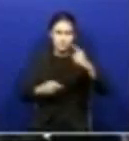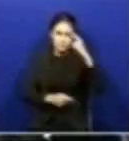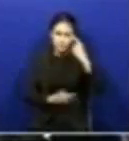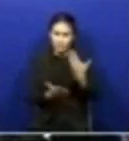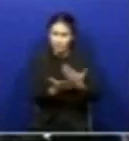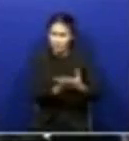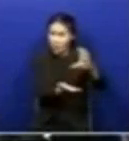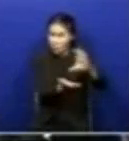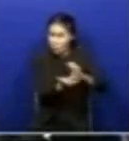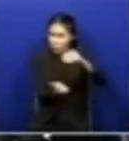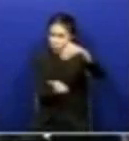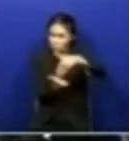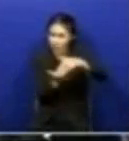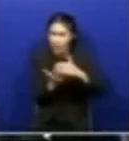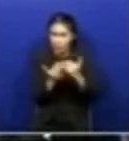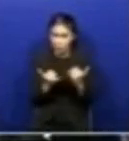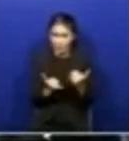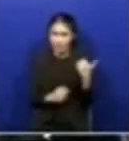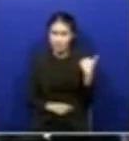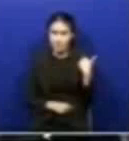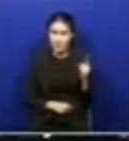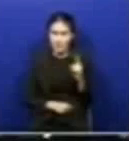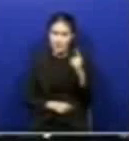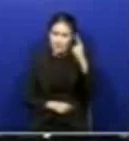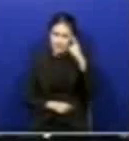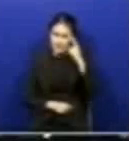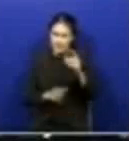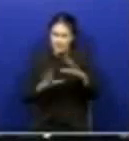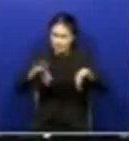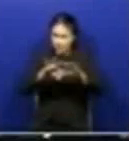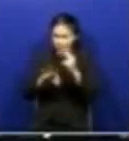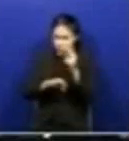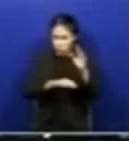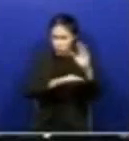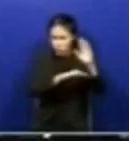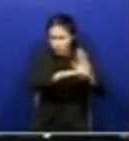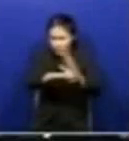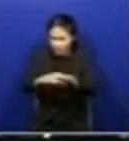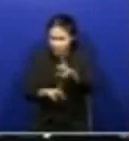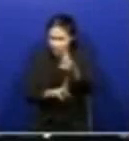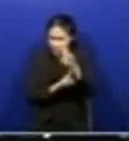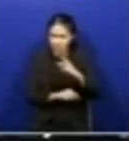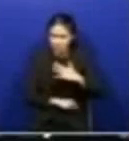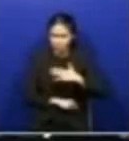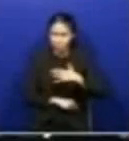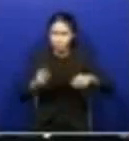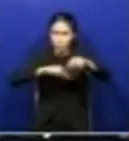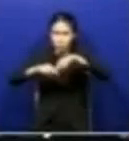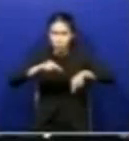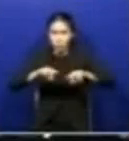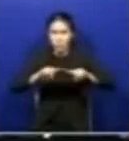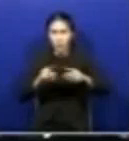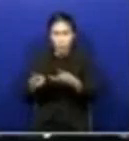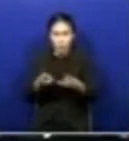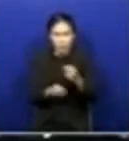กลางเที่ยวนี้นะต้องดูกันอย่างระมัดระวังผมจะตรวจสอบ จะด้วยวิธีการ